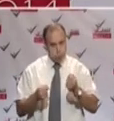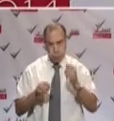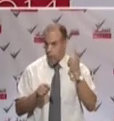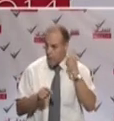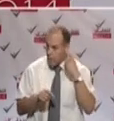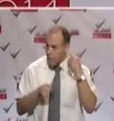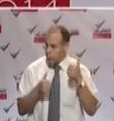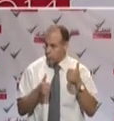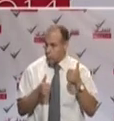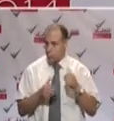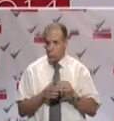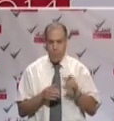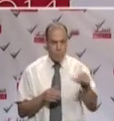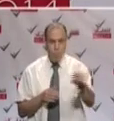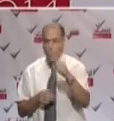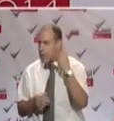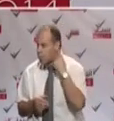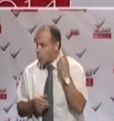الإصغاء لأهلها